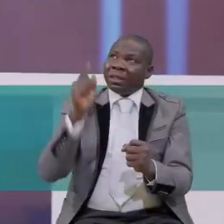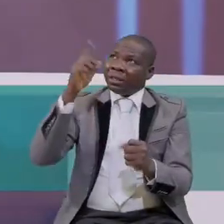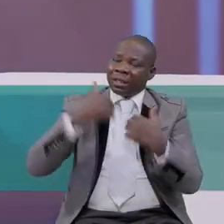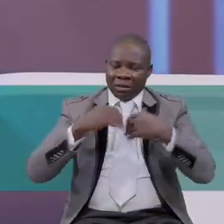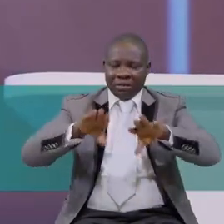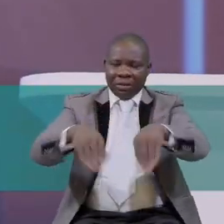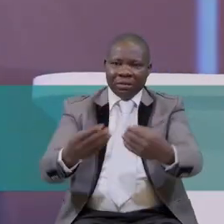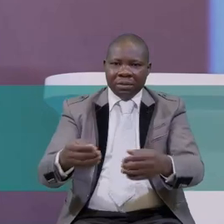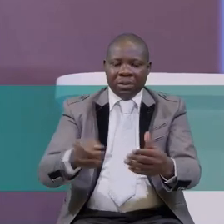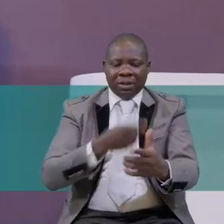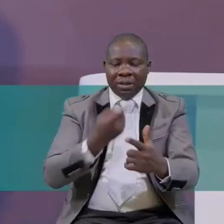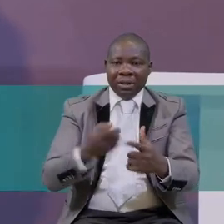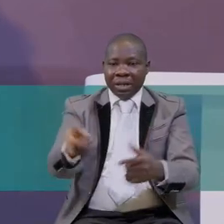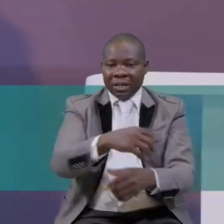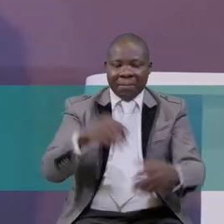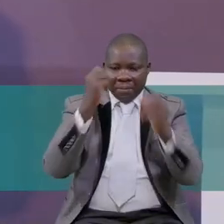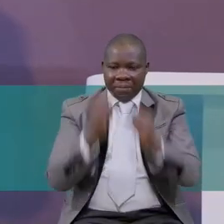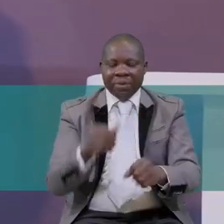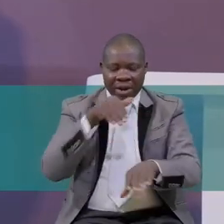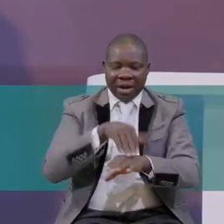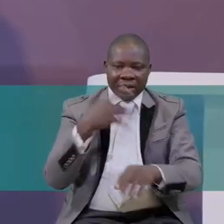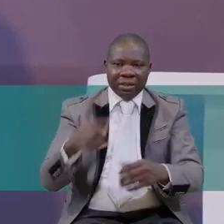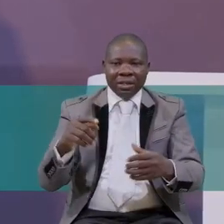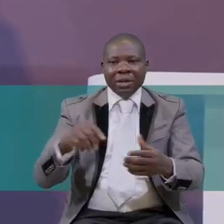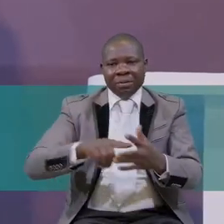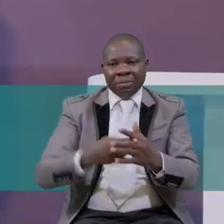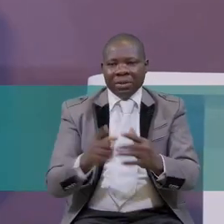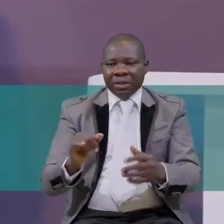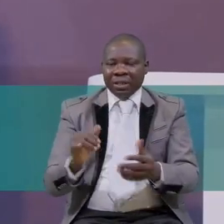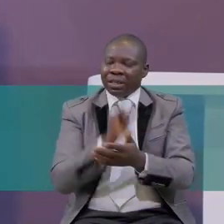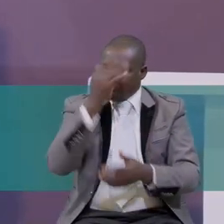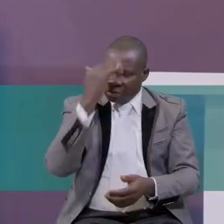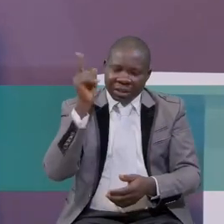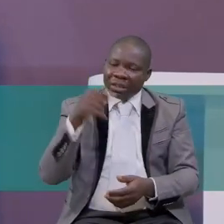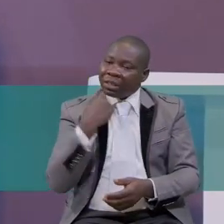Il leur donne la puissance au début. C'est pourquoi il dit, allez.